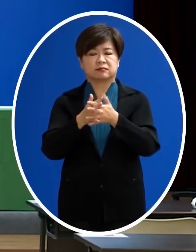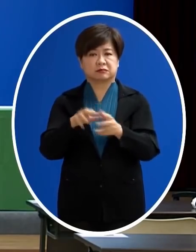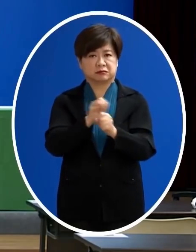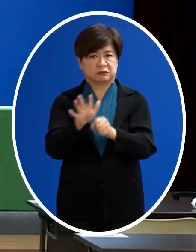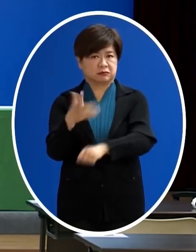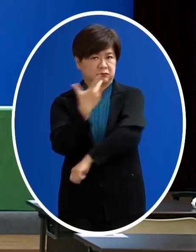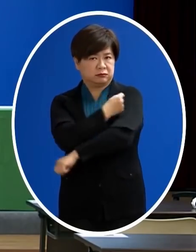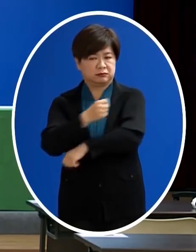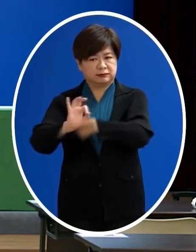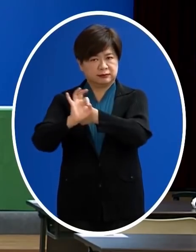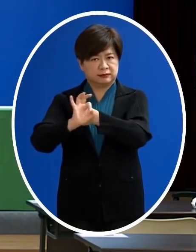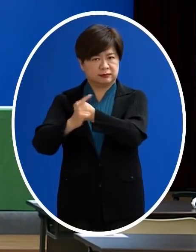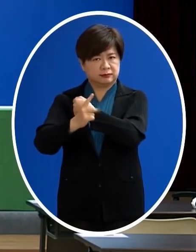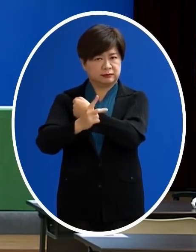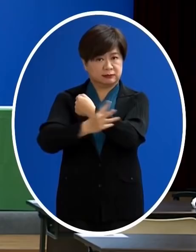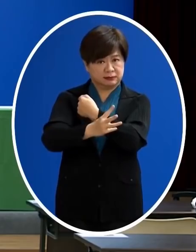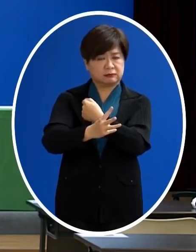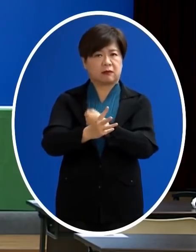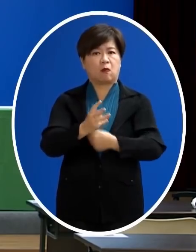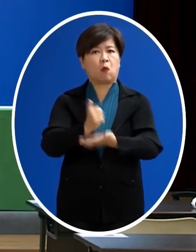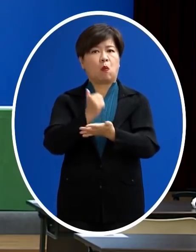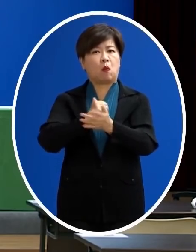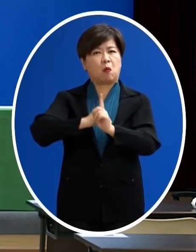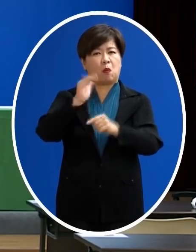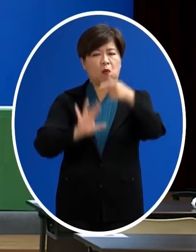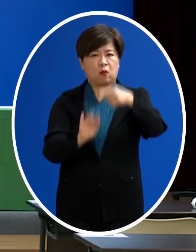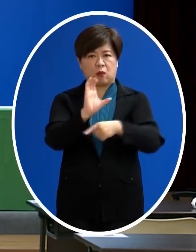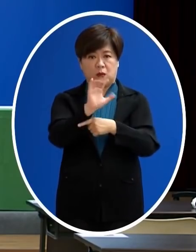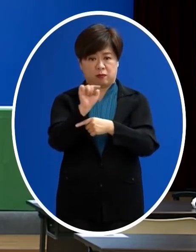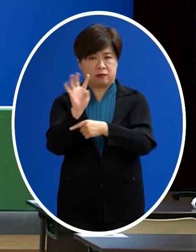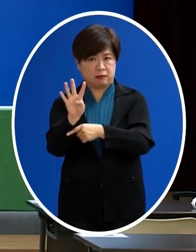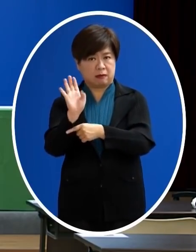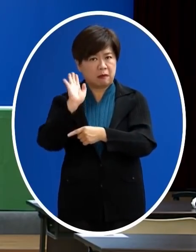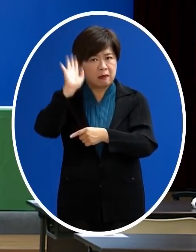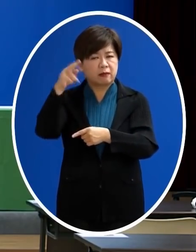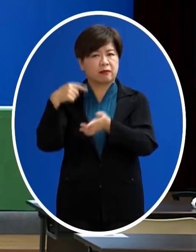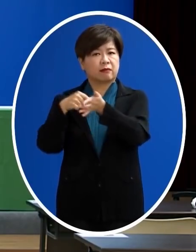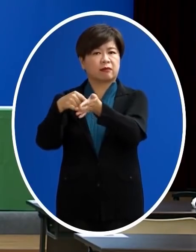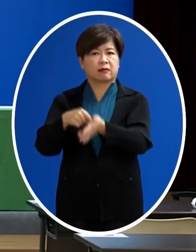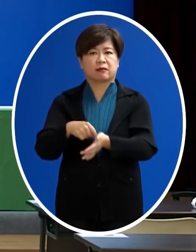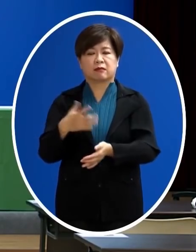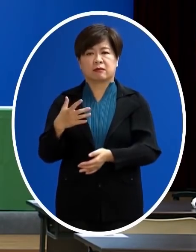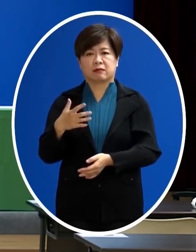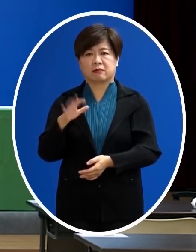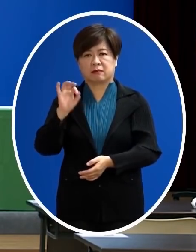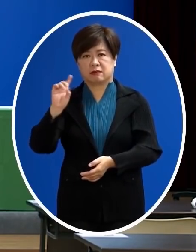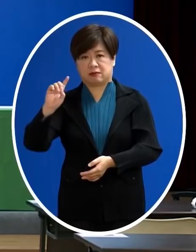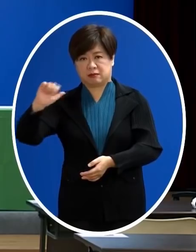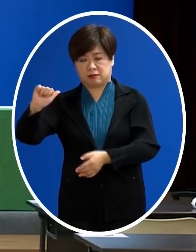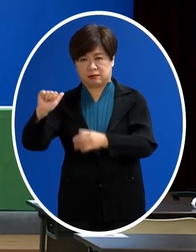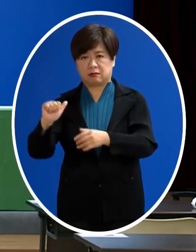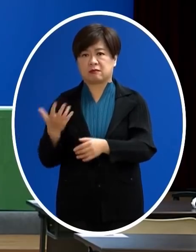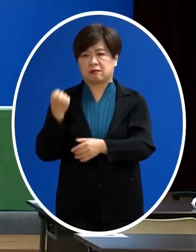经过三期试验，效力是达到90.4%。那之后他们会向FDA 申请授权，那未来我们会有